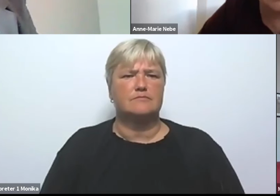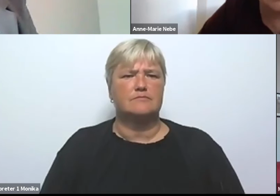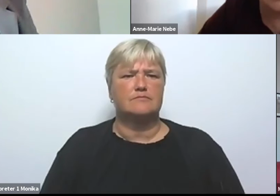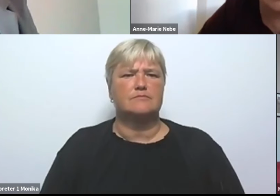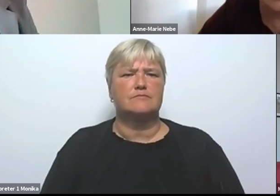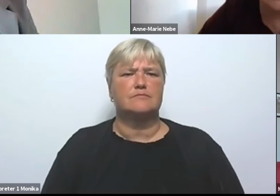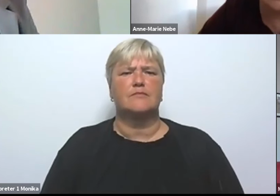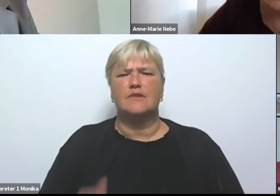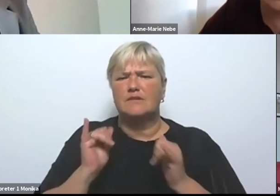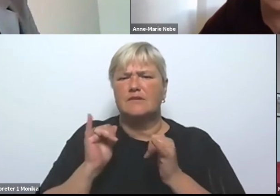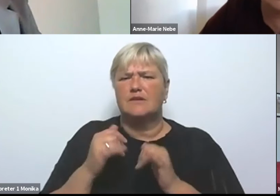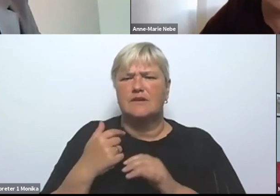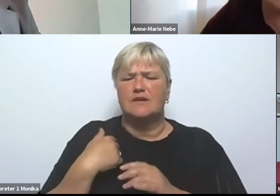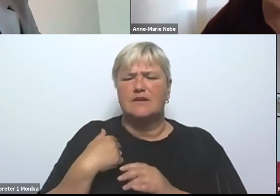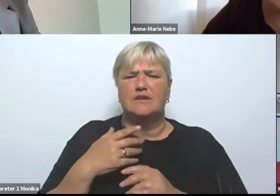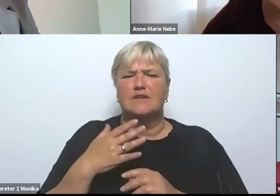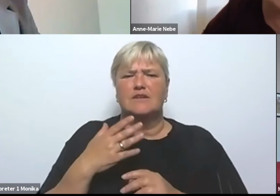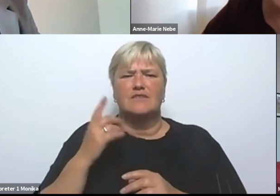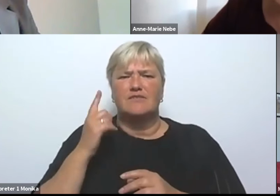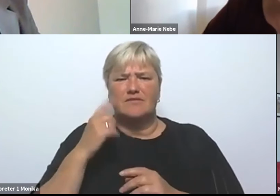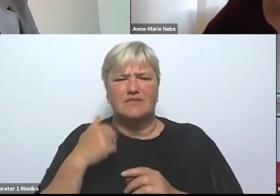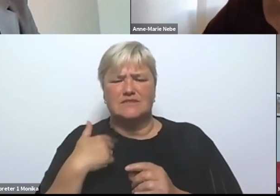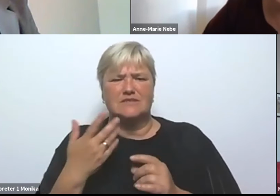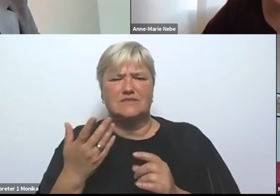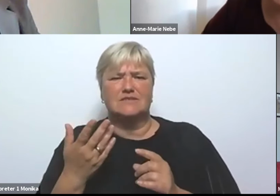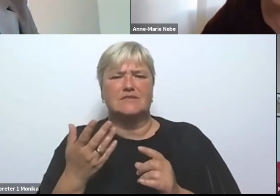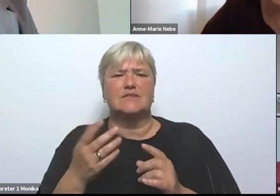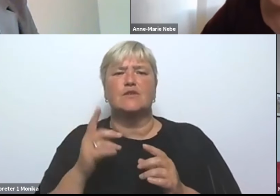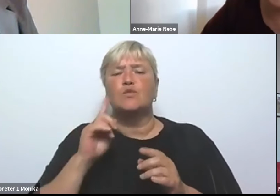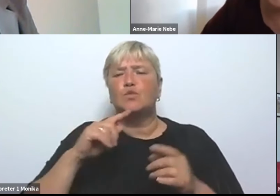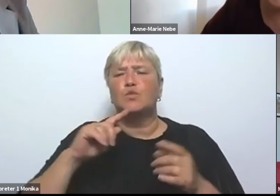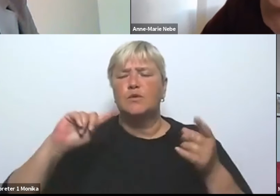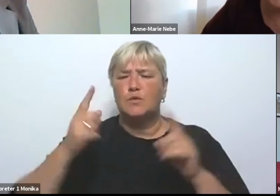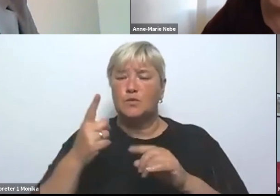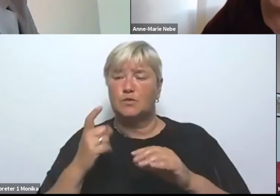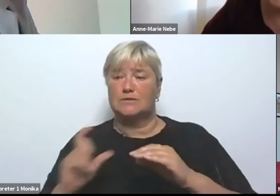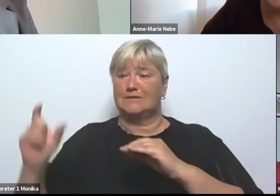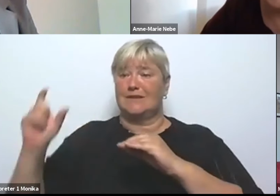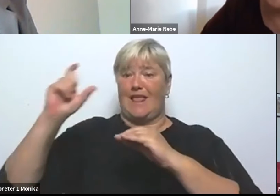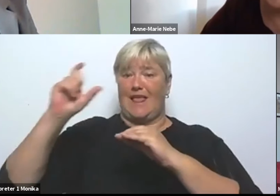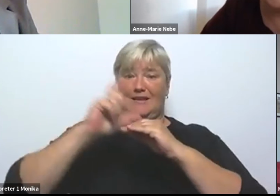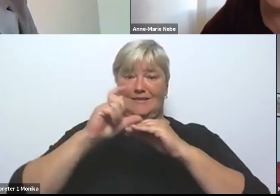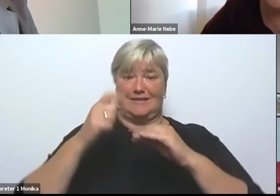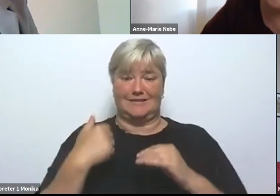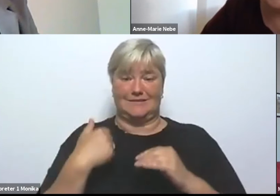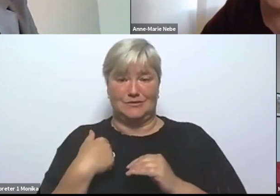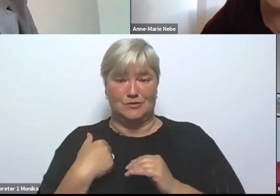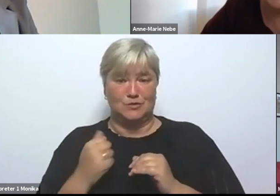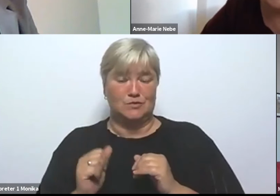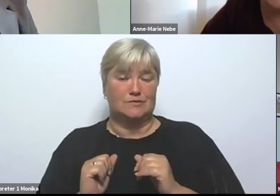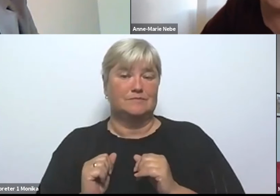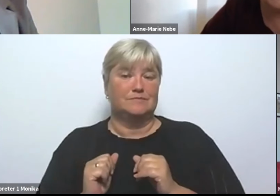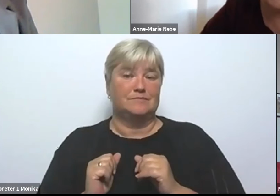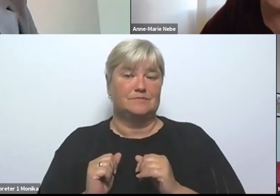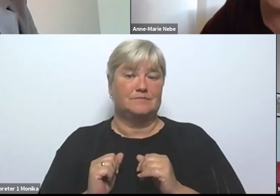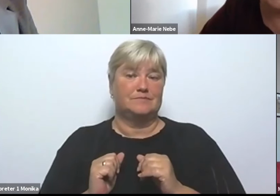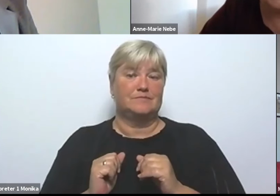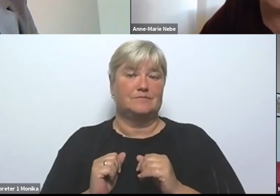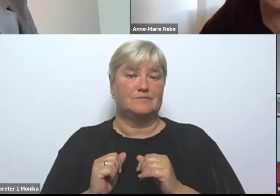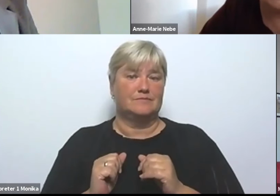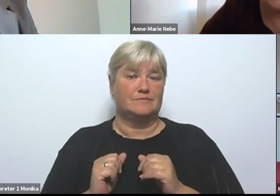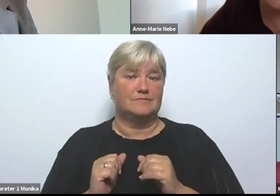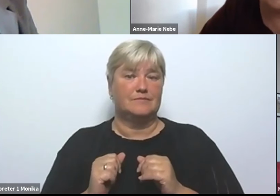Ja, ich weiß nicht, ob ich bin ja nicht im Panel. Also ist das, ich habe nur eine kurze Ergänzung als Gesundheitsökonom gerade. Das passt gerade ganz gut. Habe ich